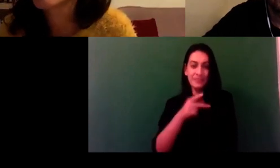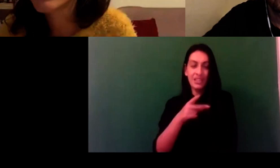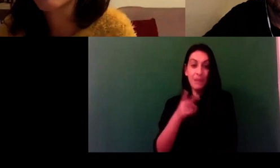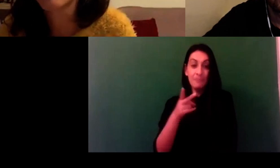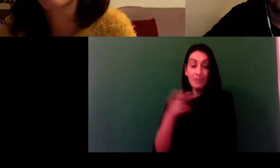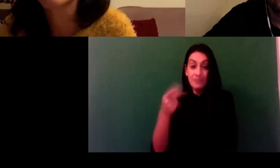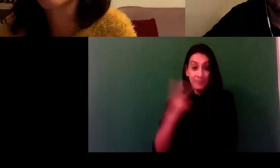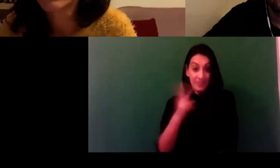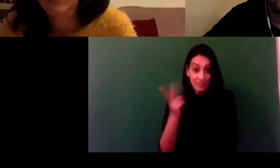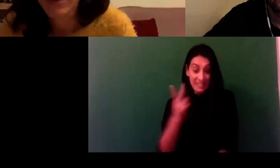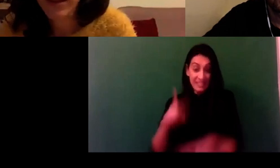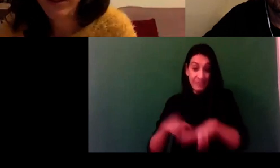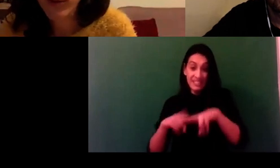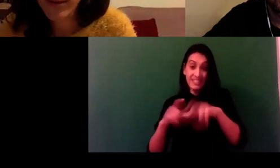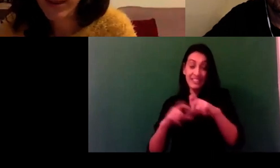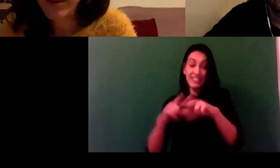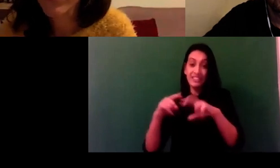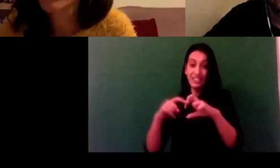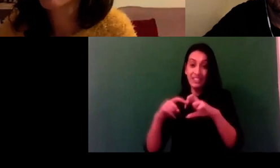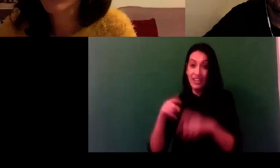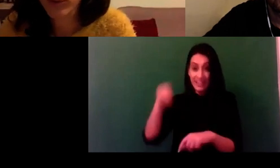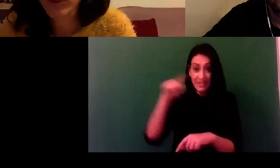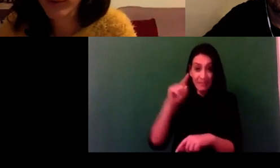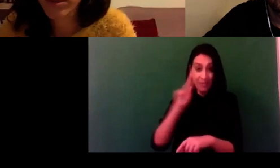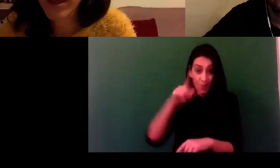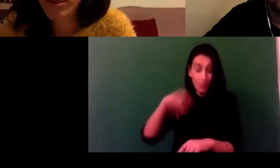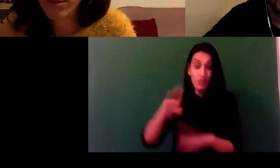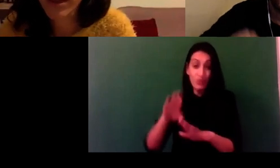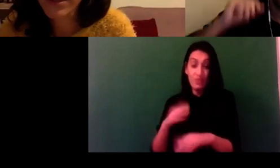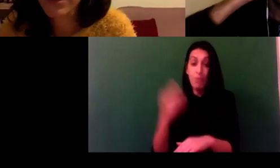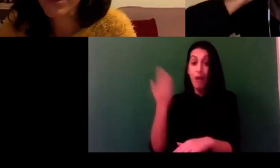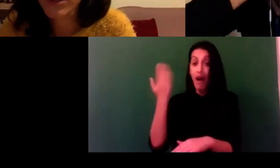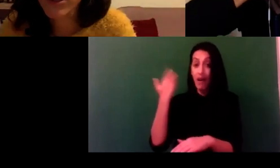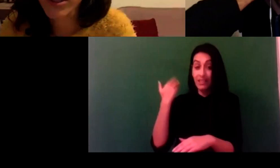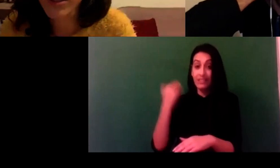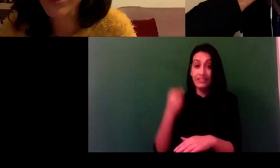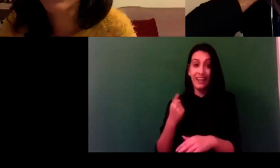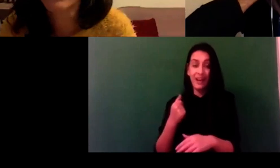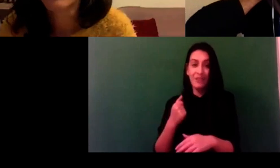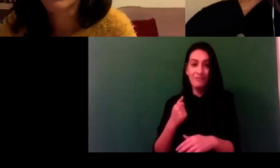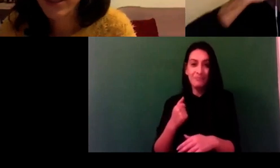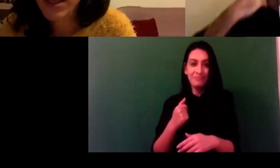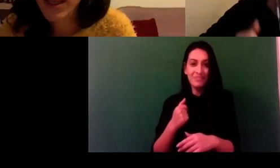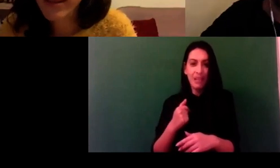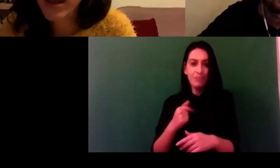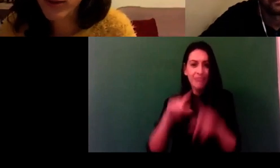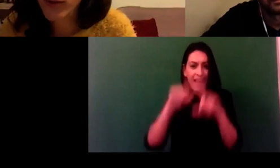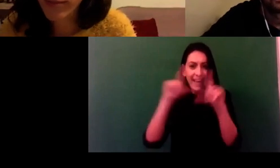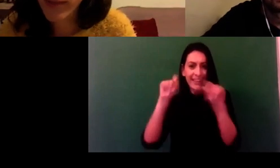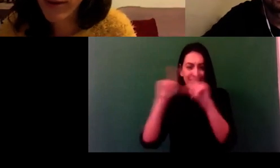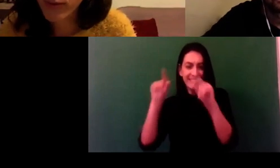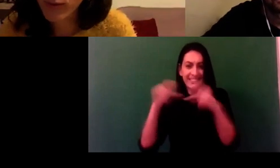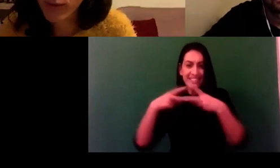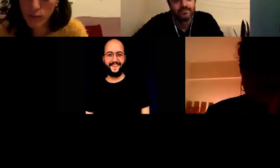işin organizasyonunda görev alan Emre Gündoğdu, Bahar Bayhan. Herkes Selin kamerasını Gündoğdu açsın mı acaba bizim için? Evet, Yelta